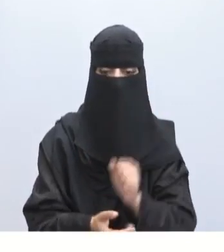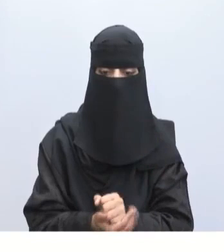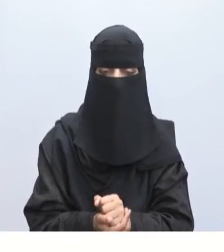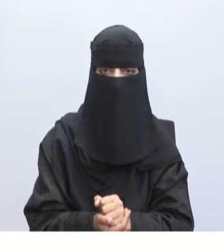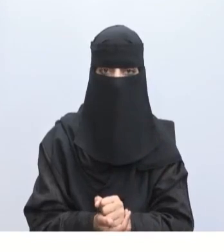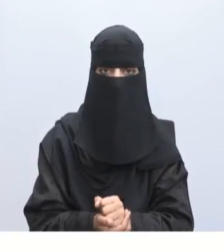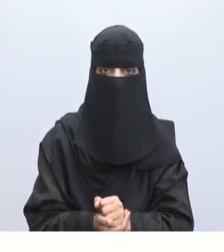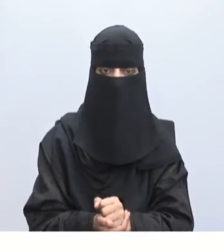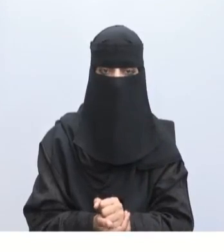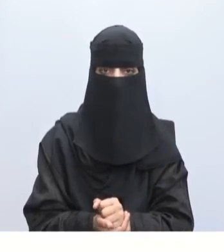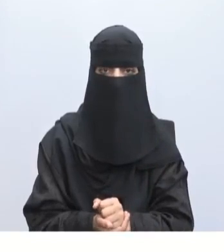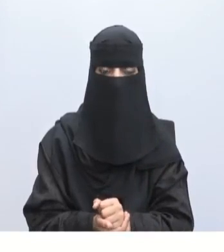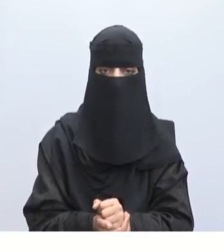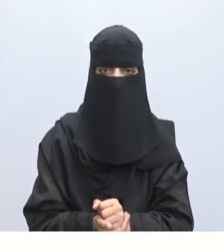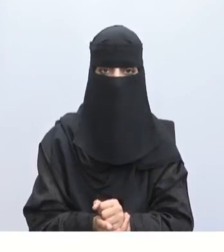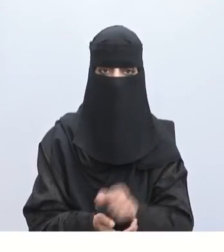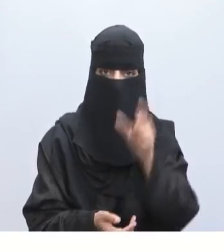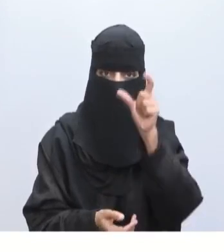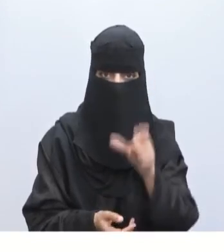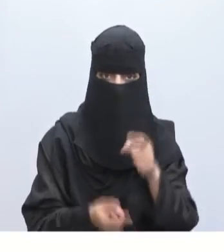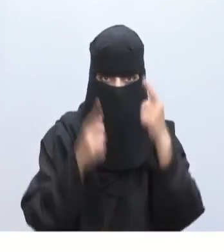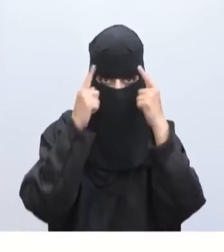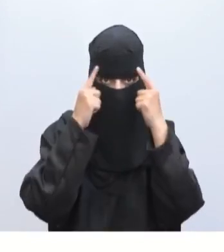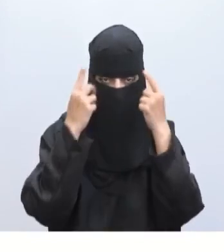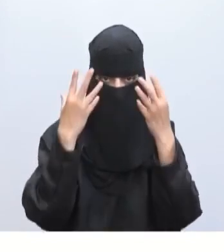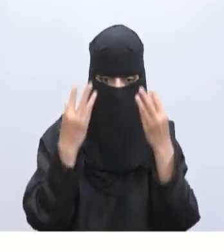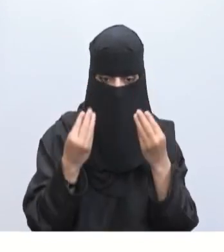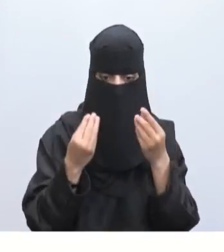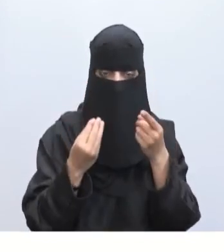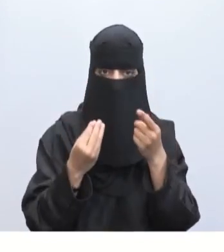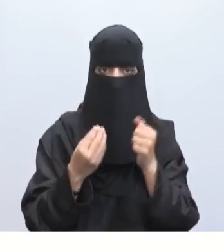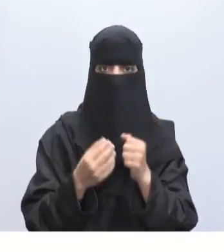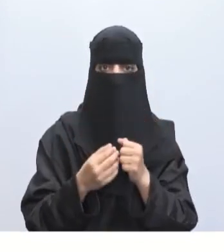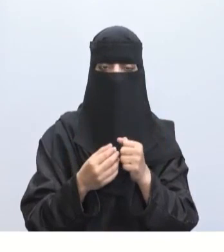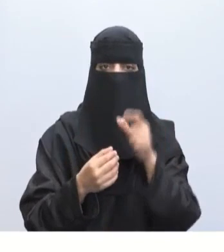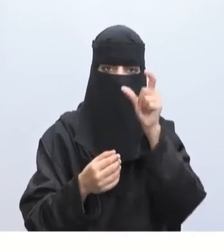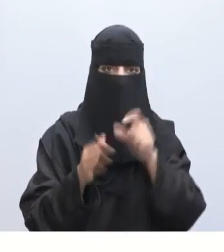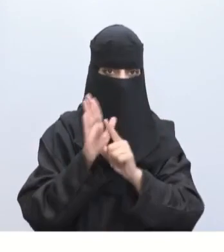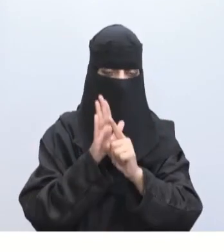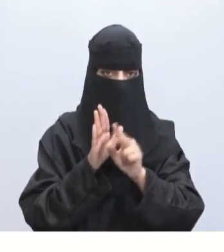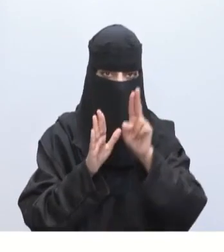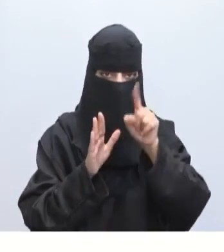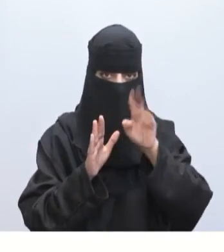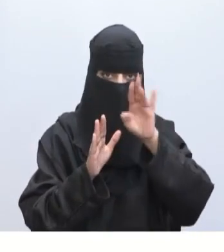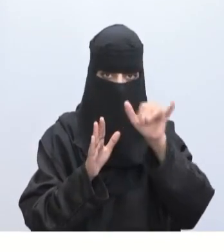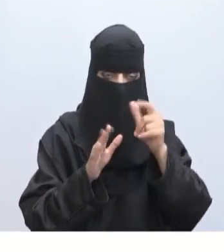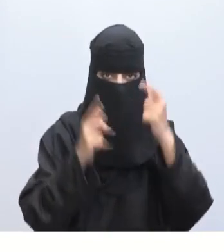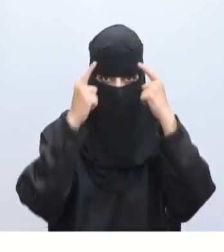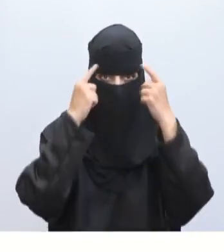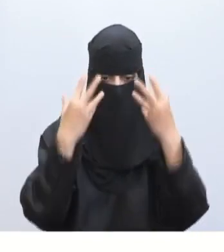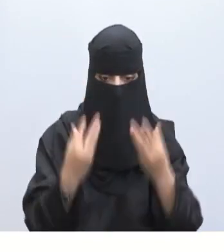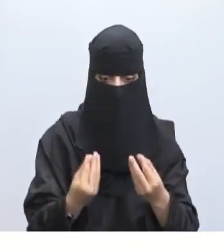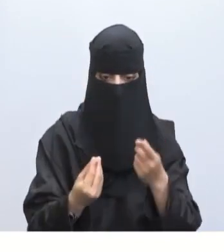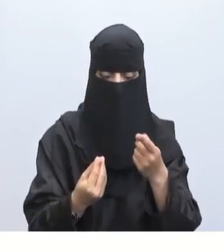ال240 من الهجره وشخصيته الامام محمد بن سعود هي